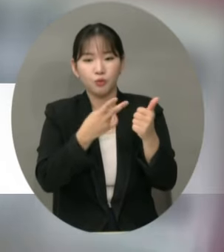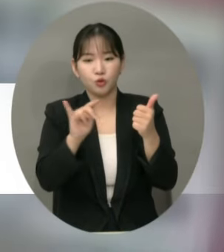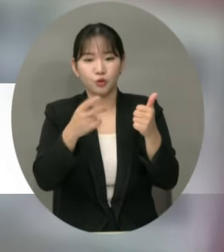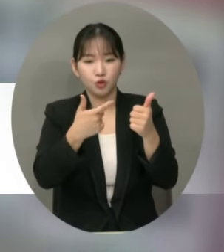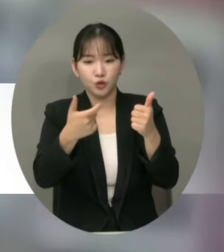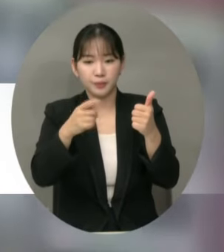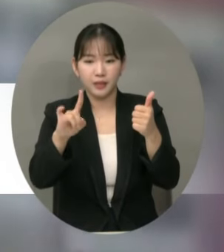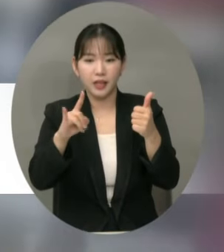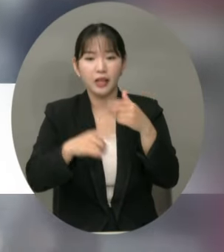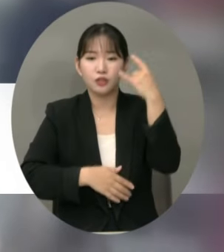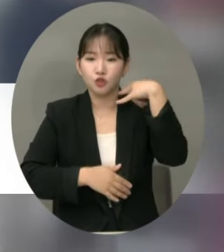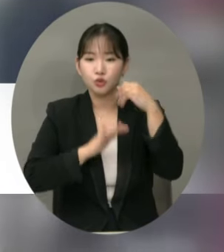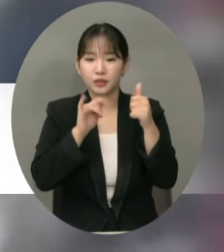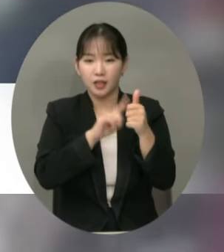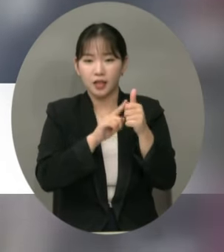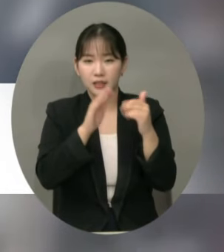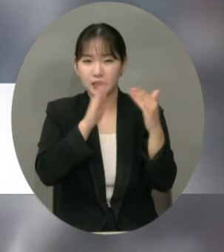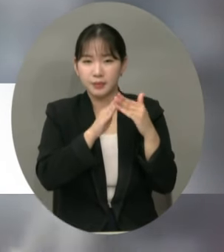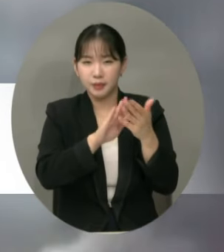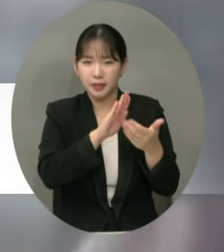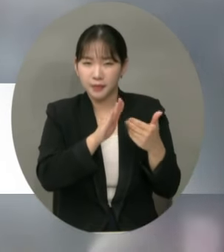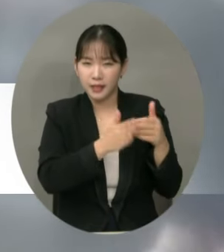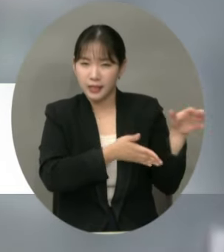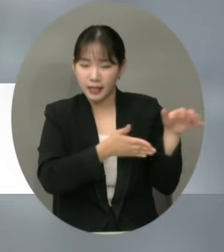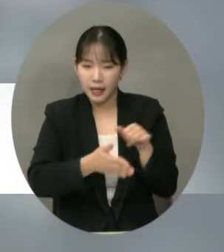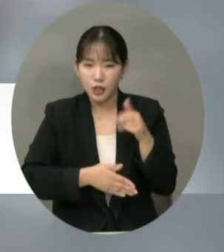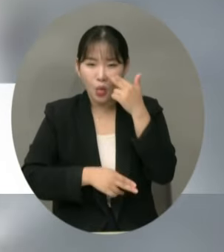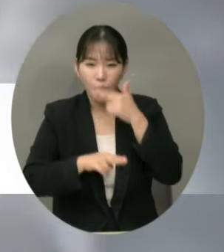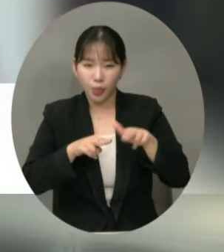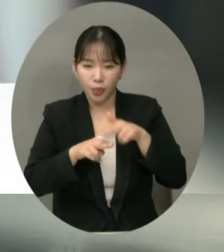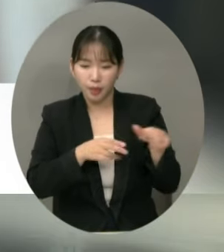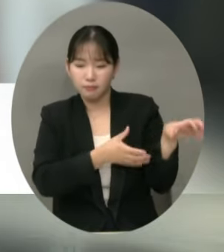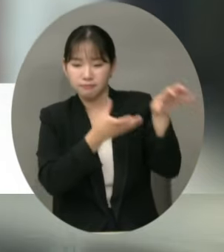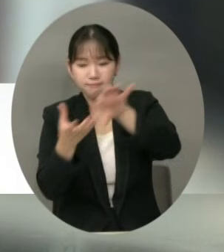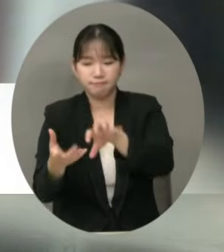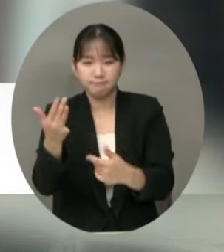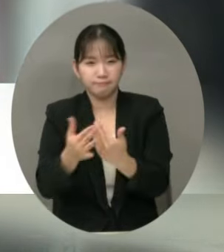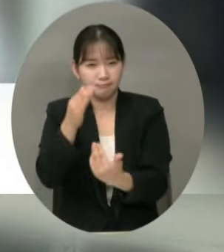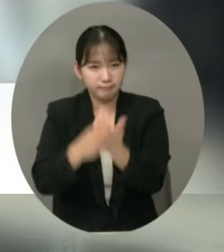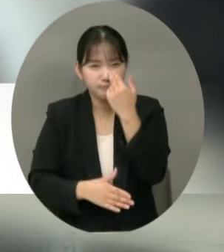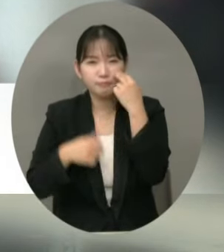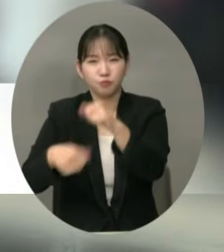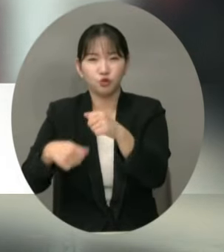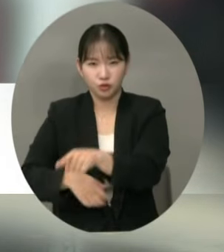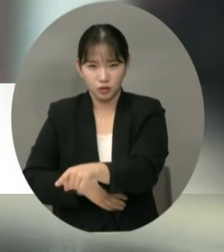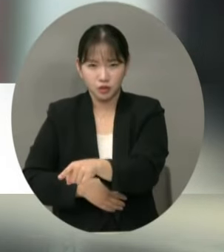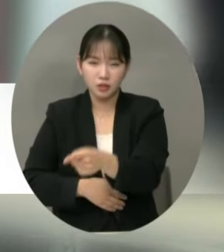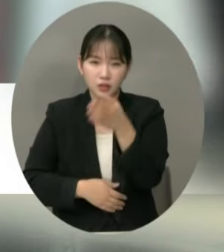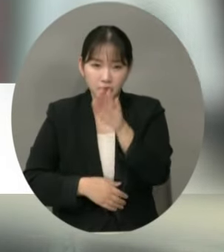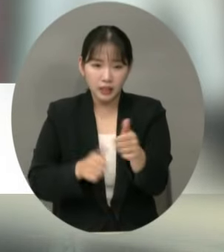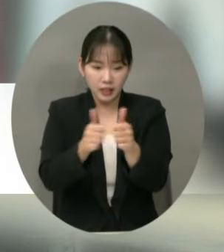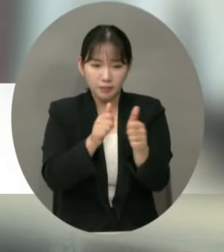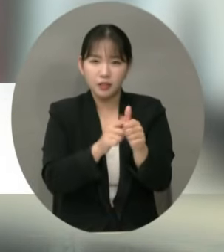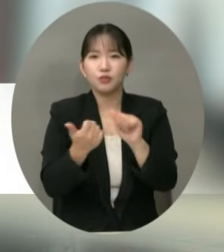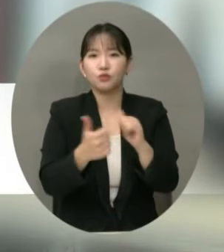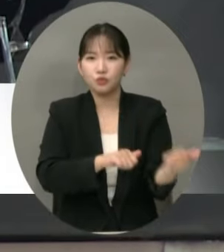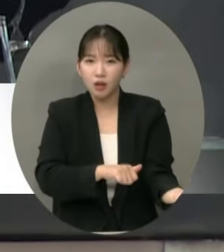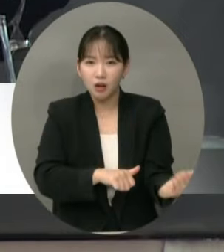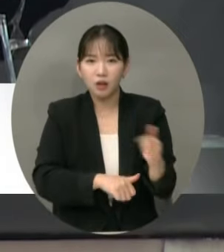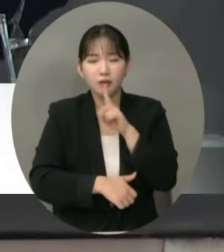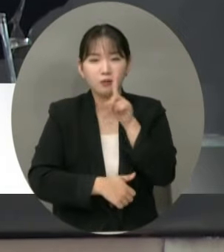중국인이 집에서 미리 준비한 휘발류를 가져와 고의로 불을 지른 것으로 조사됐지만 해당 남성이 숨져